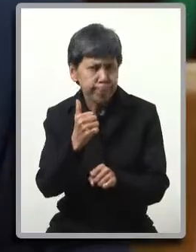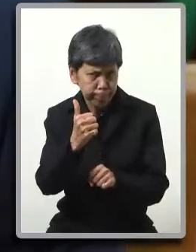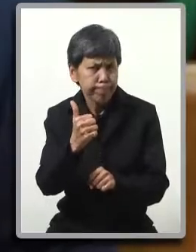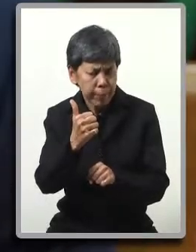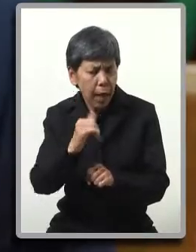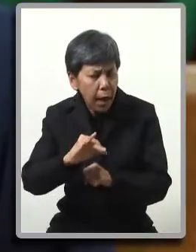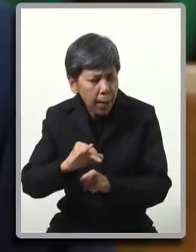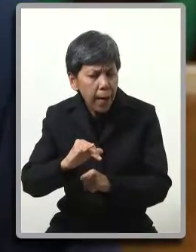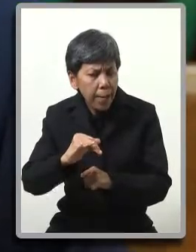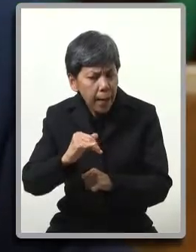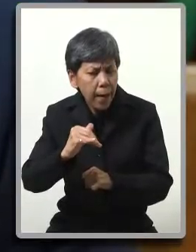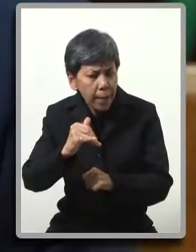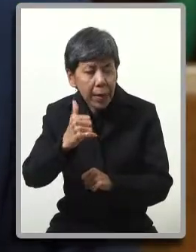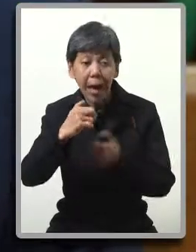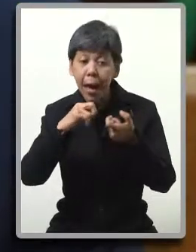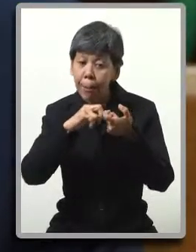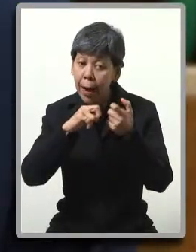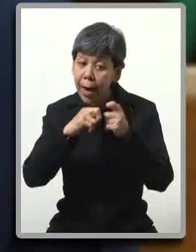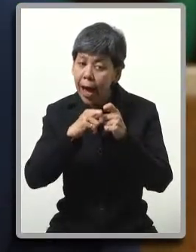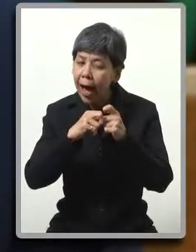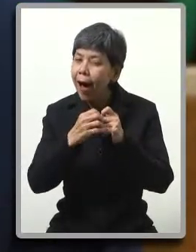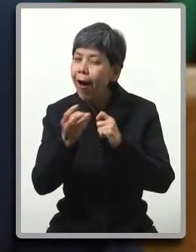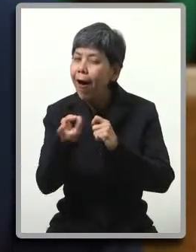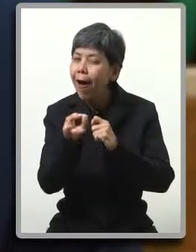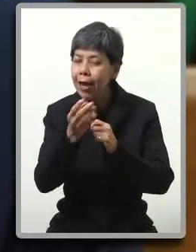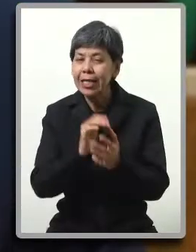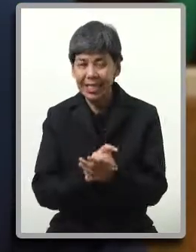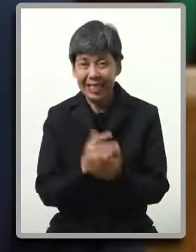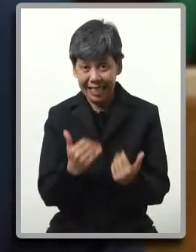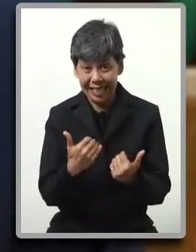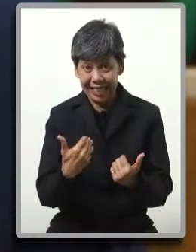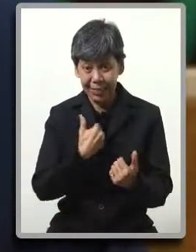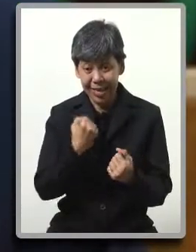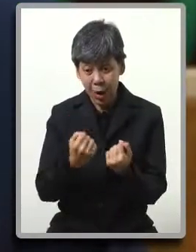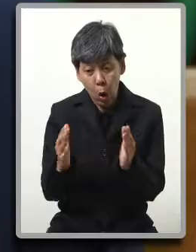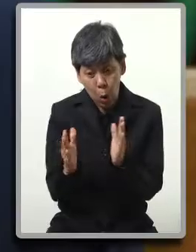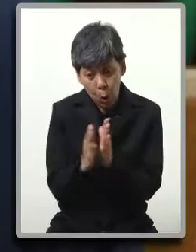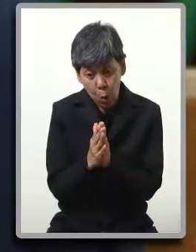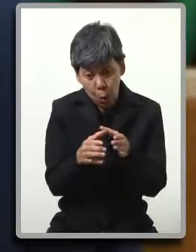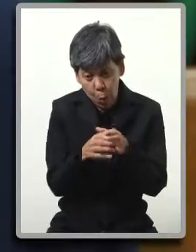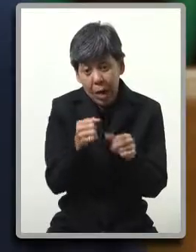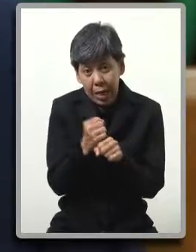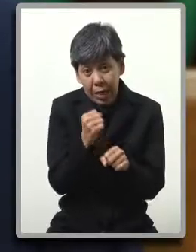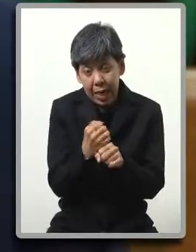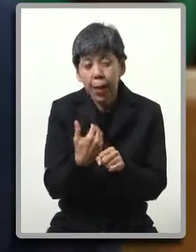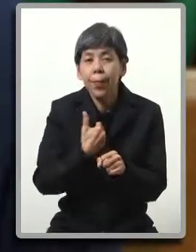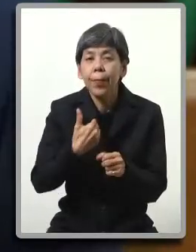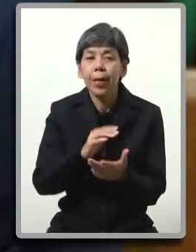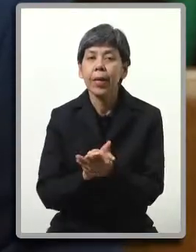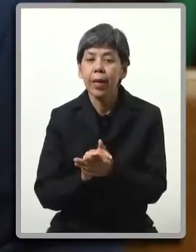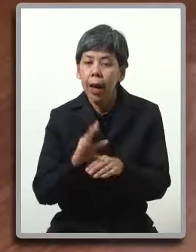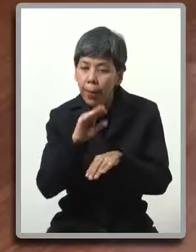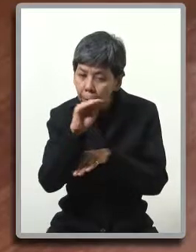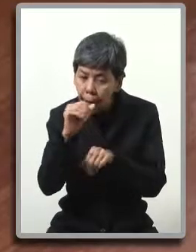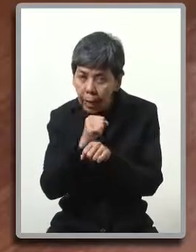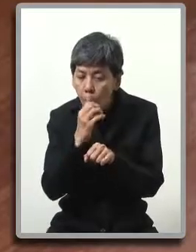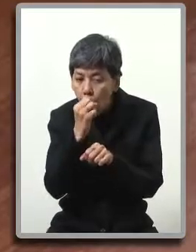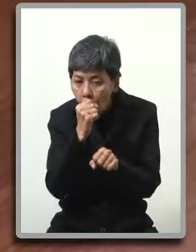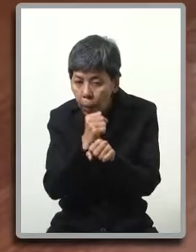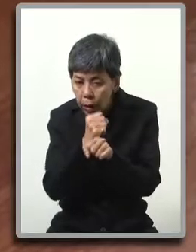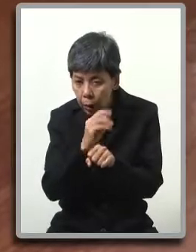การได้ดีขึ้นเยอะปัญหาเขาน้อยลงแม้กระทั่งเขาเนี่ยเป็นรถร่วมกลุ่มแรกที่ติด GPS นะครับ